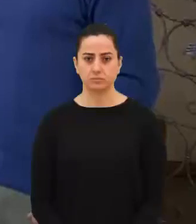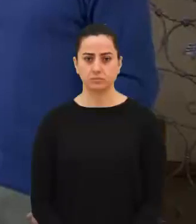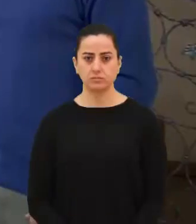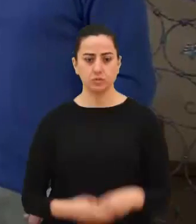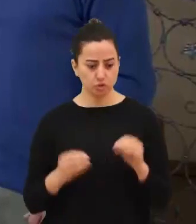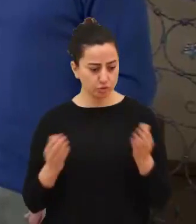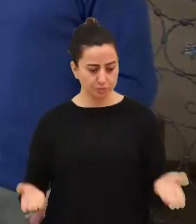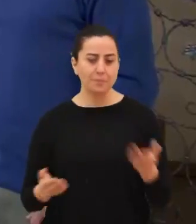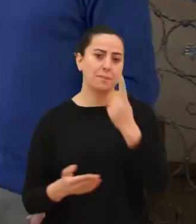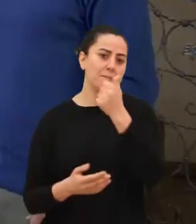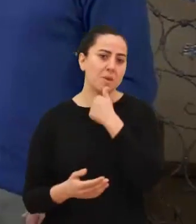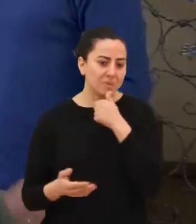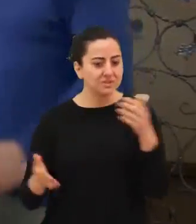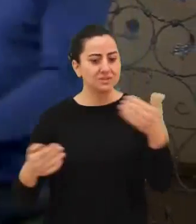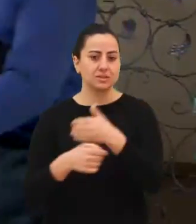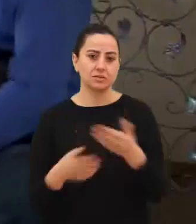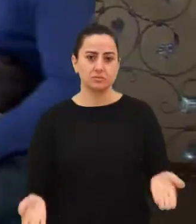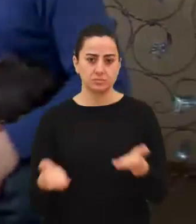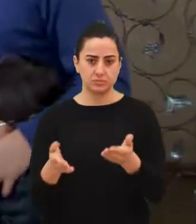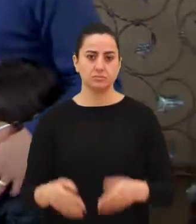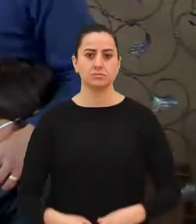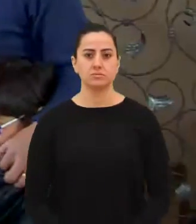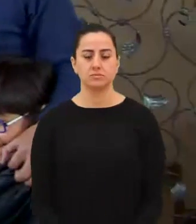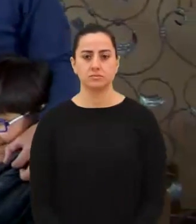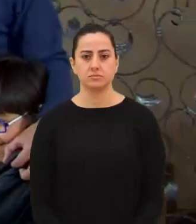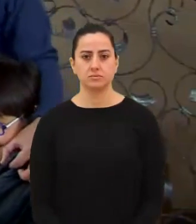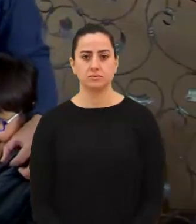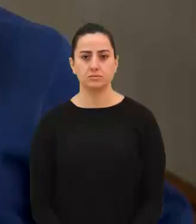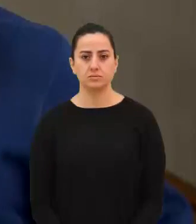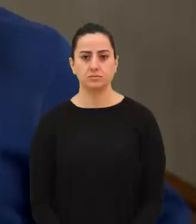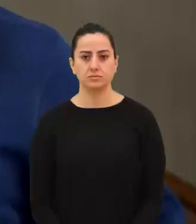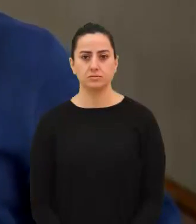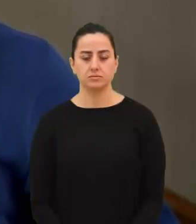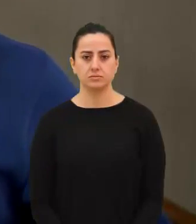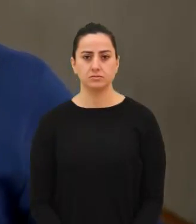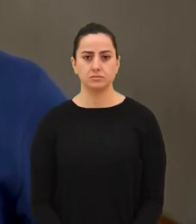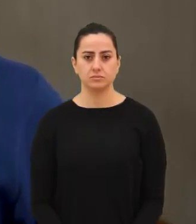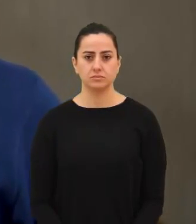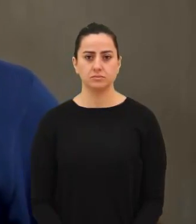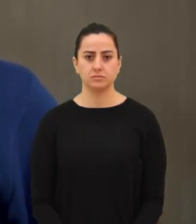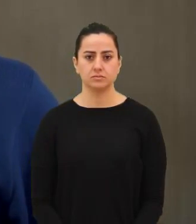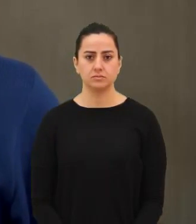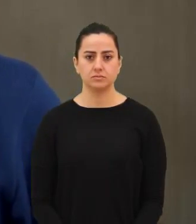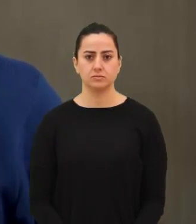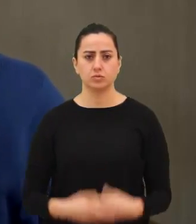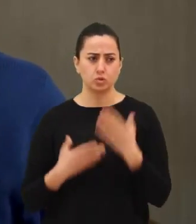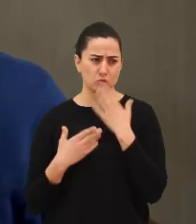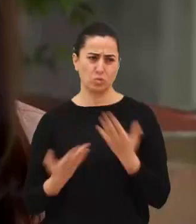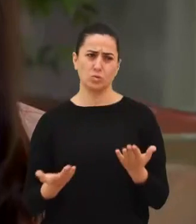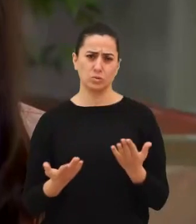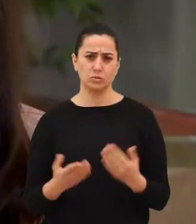İşte çocuklar, babanız. Sarılın. Baba. Nurhan'ın bacaklarına sarıldılar. Yok